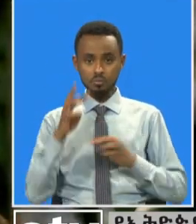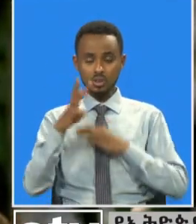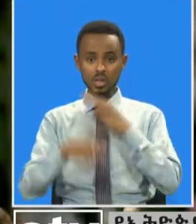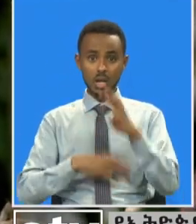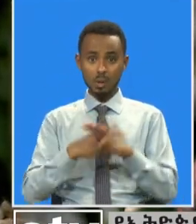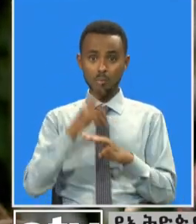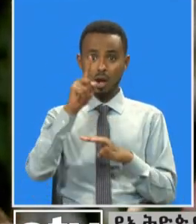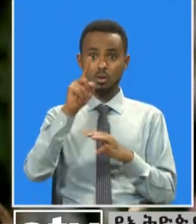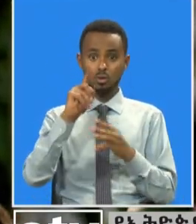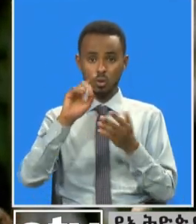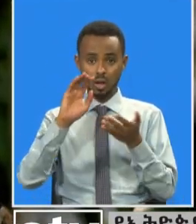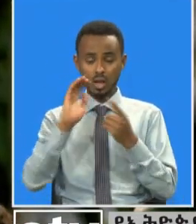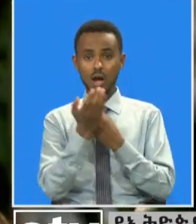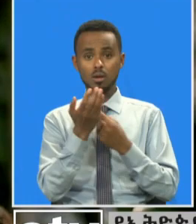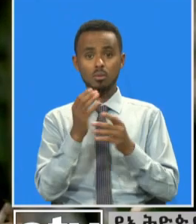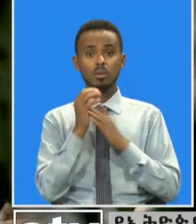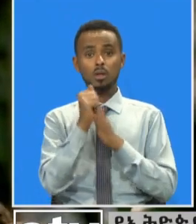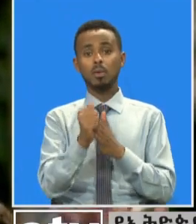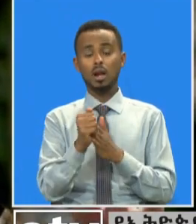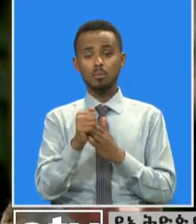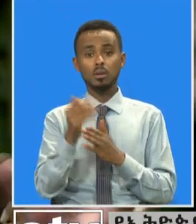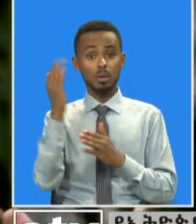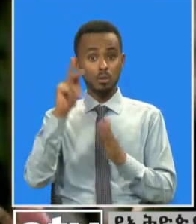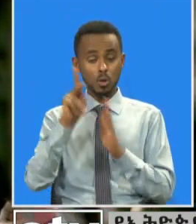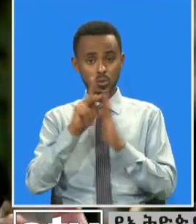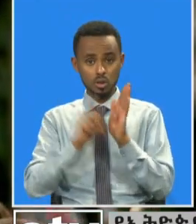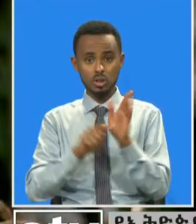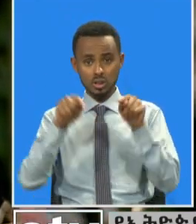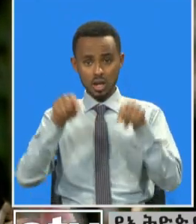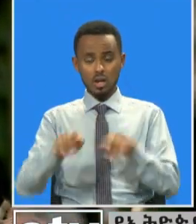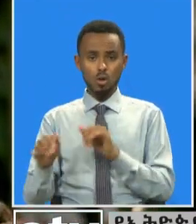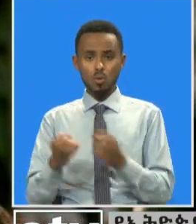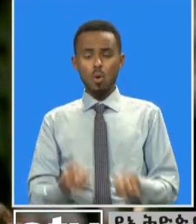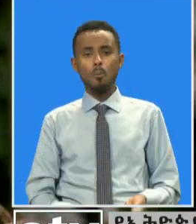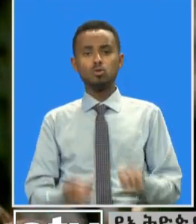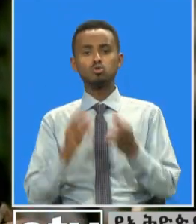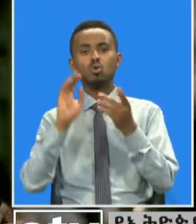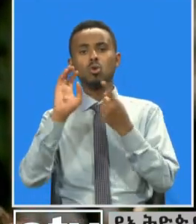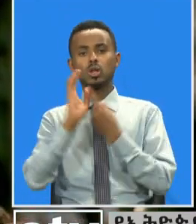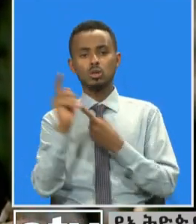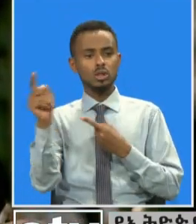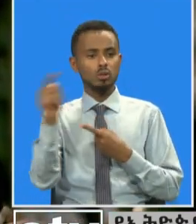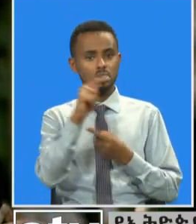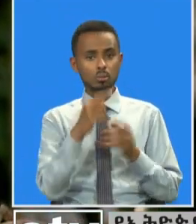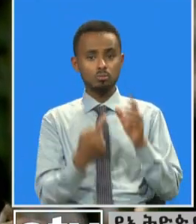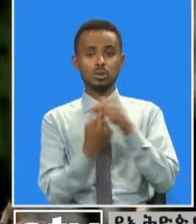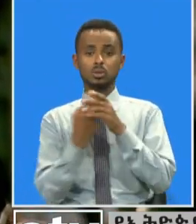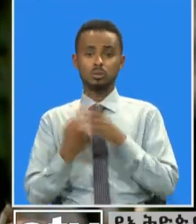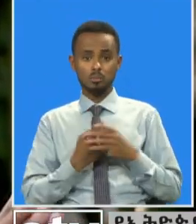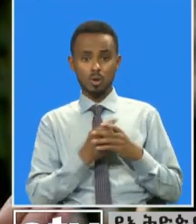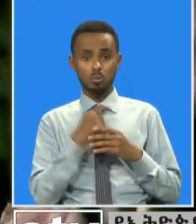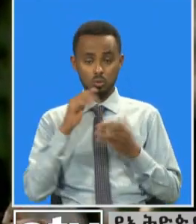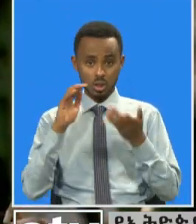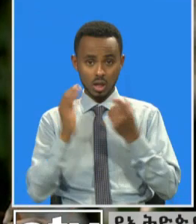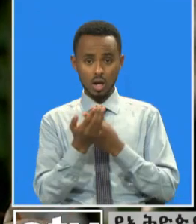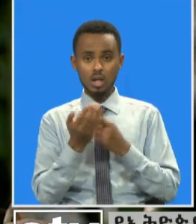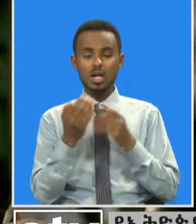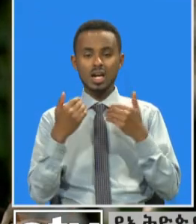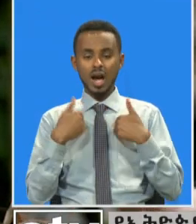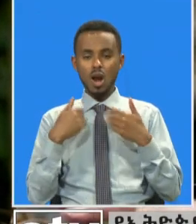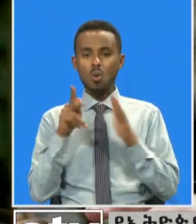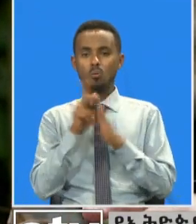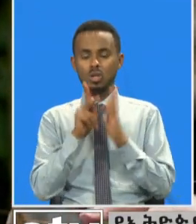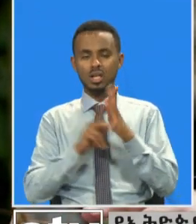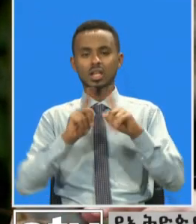ዋልታ በምትመራበት ዘመን የነበረውን ፖሊሲ ዛሬ ደግሞ ብዙ ዋልታዎች ከዚህም ከዚያም ብቅ እያሉ ባሉበት ሁኔታ ካለው ፖሊሲ